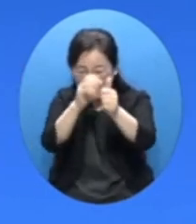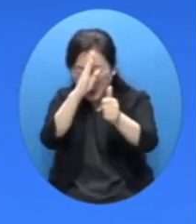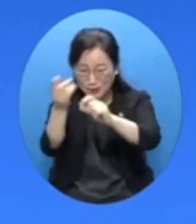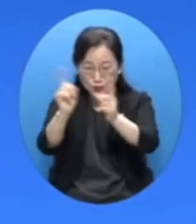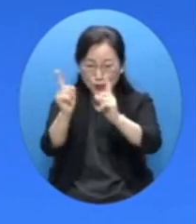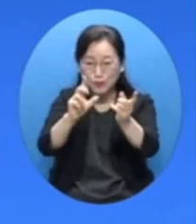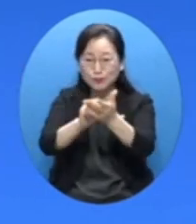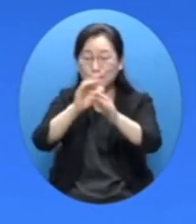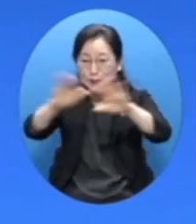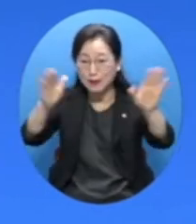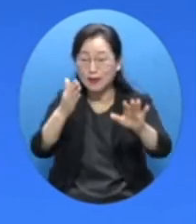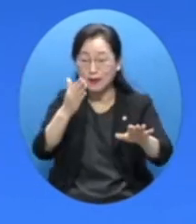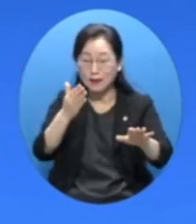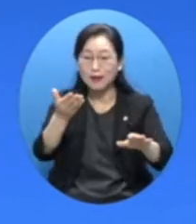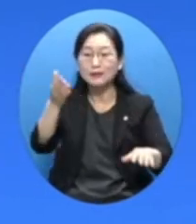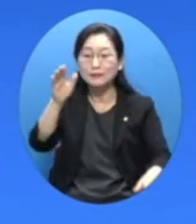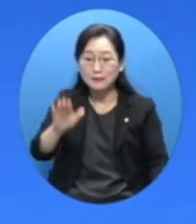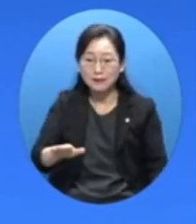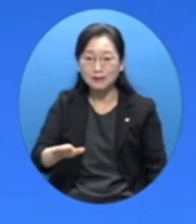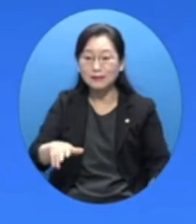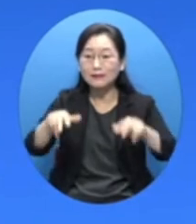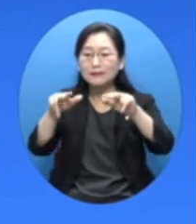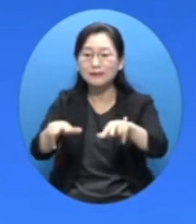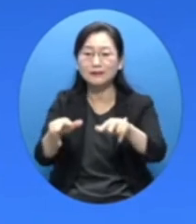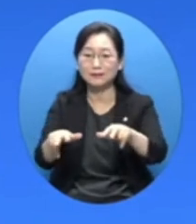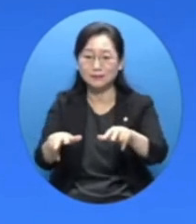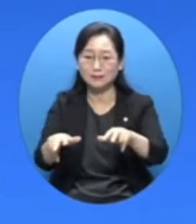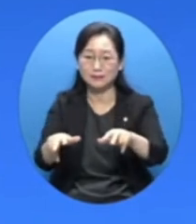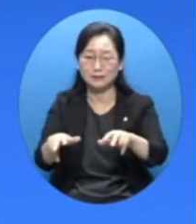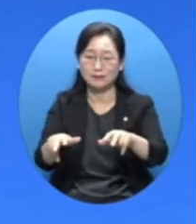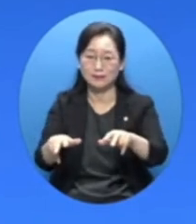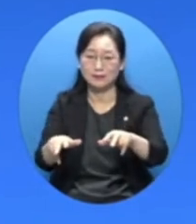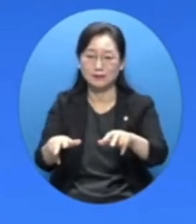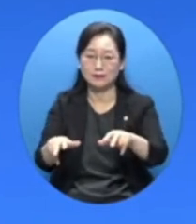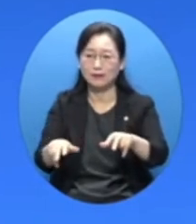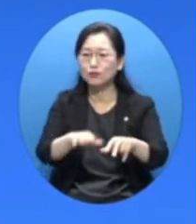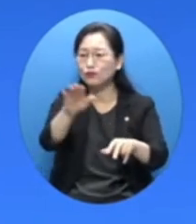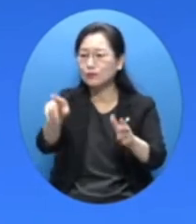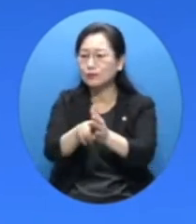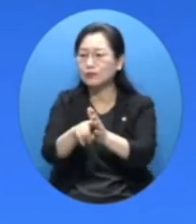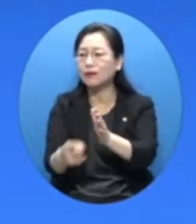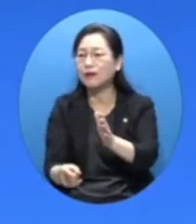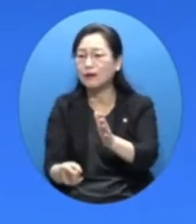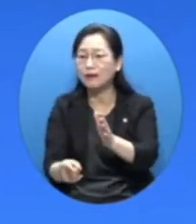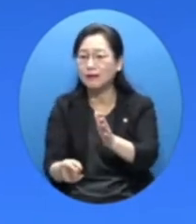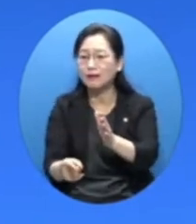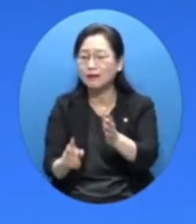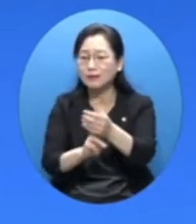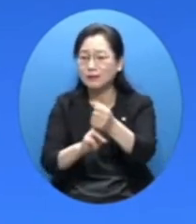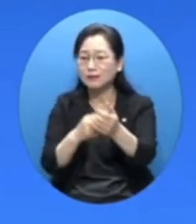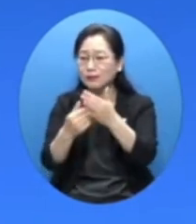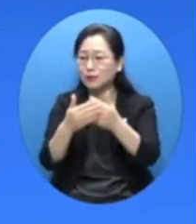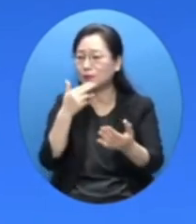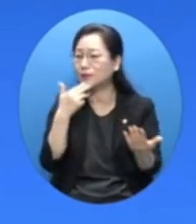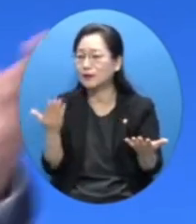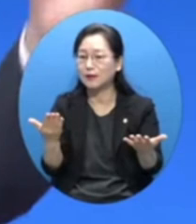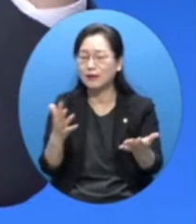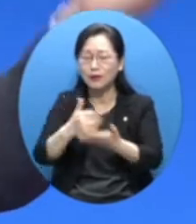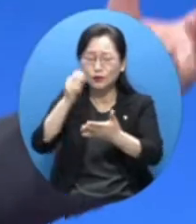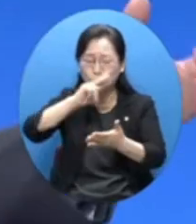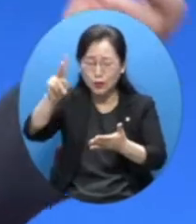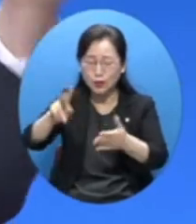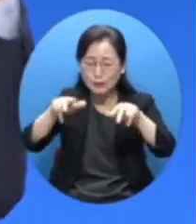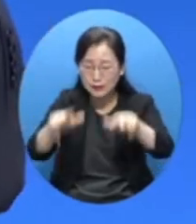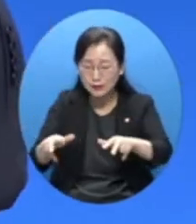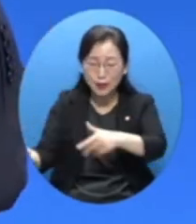치료받고 문제가 해를 받았는데 지금은 우리가 그런 믿음이 없었기 때문에 그런 기적을 체험하지 못합니다 주여